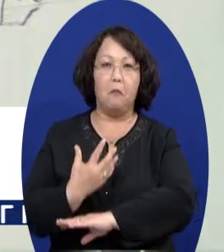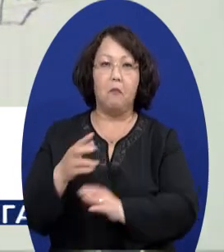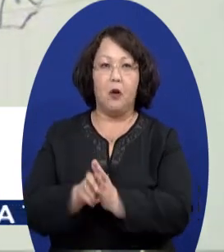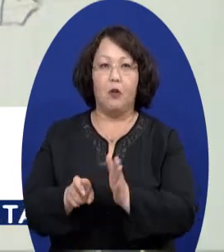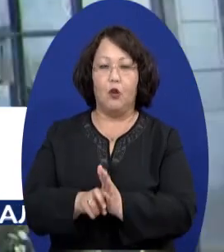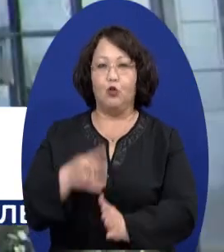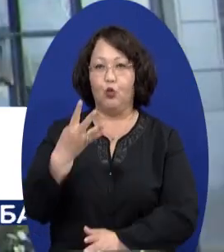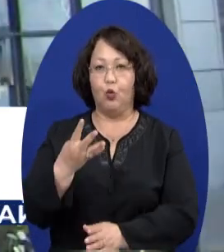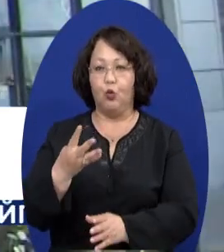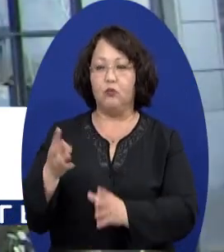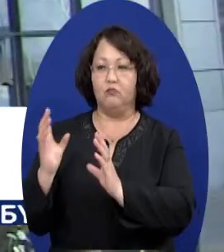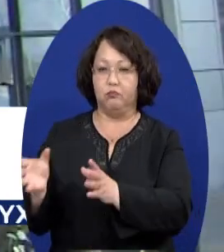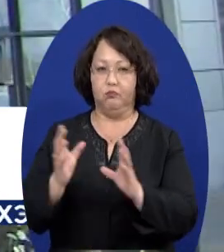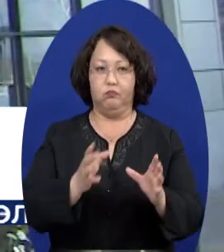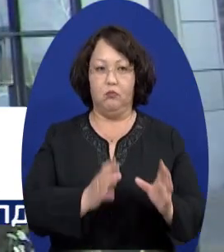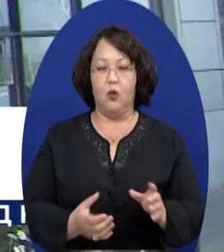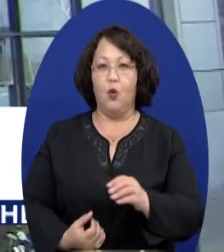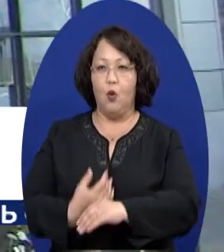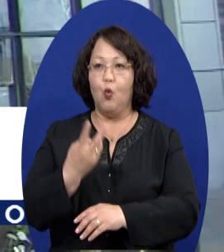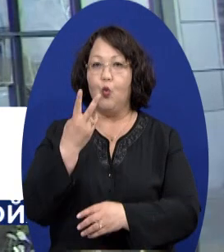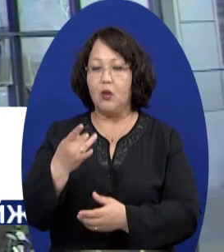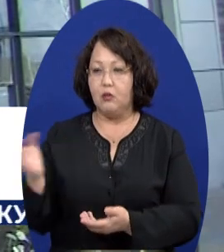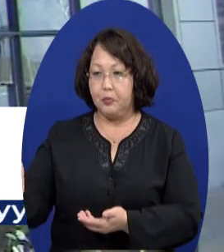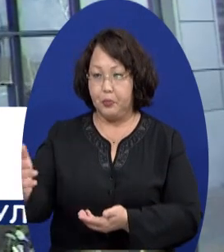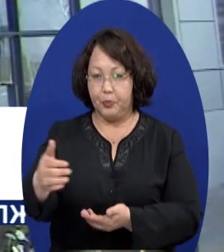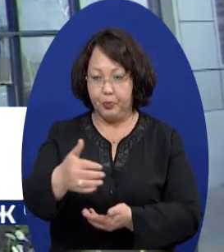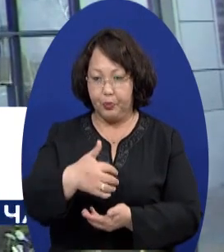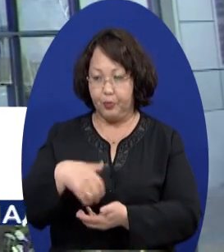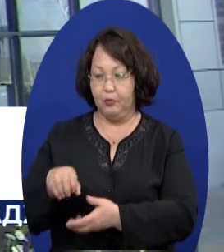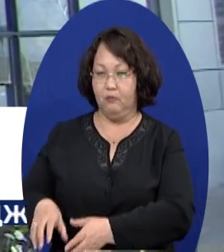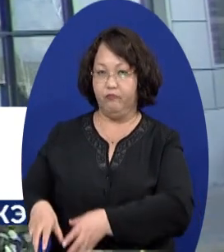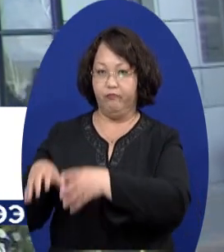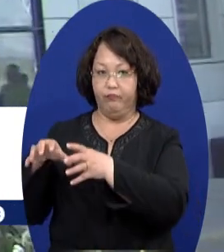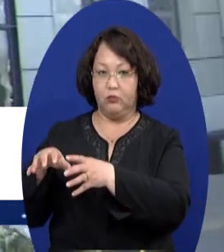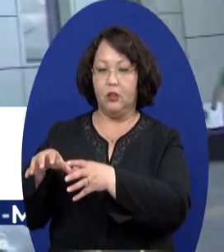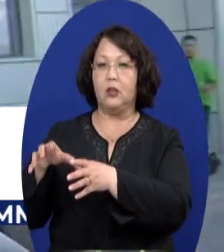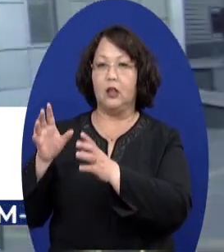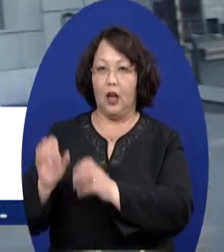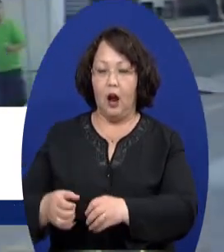дөрвөн гол хэсэгтэй. Ургамлын үрийг түүж цуглуулахаас эхлээд мод болгон ургах